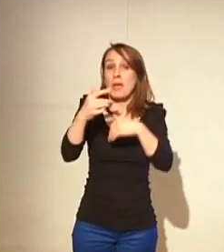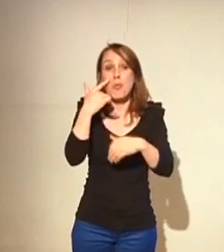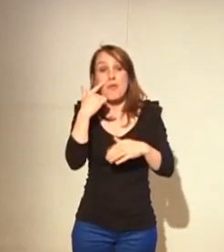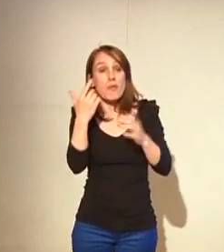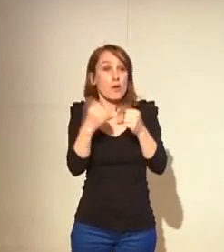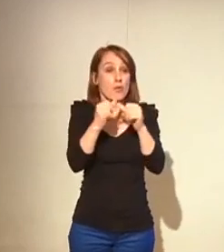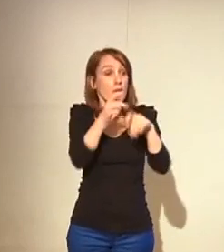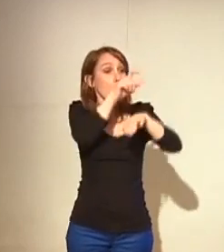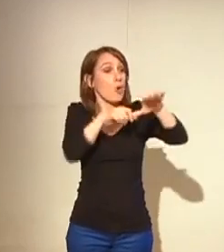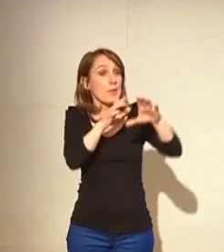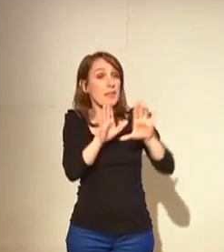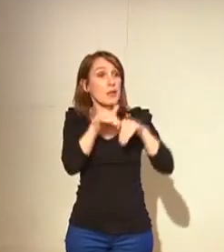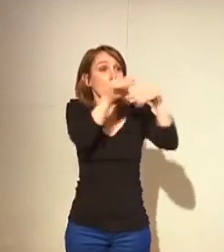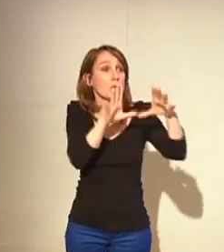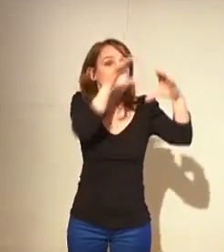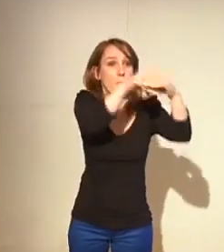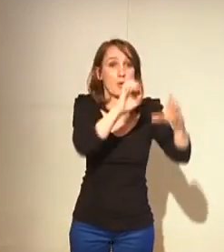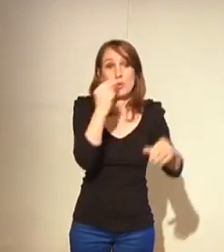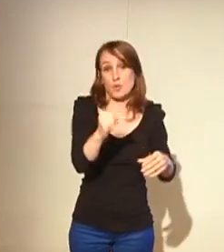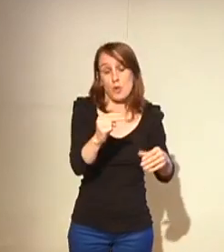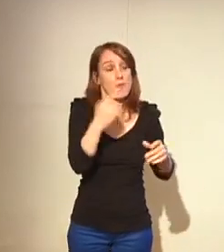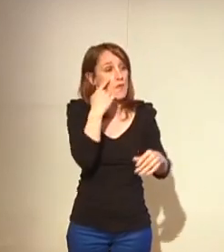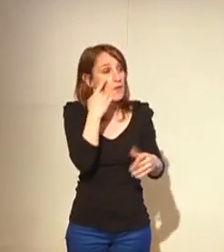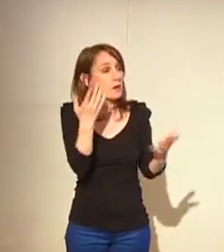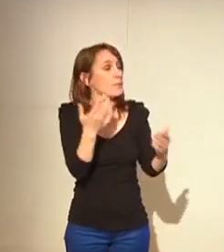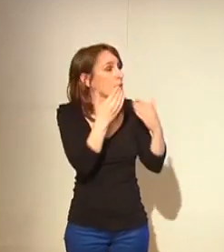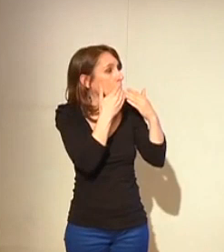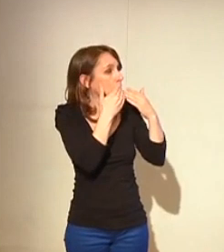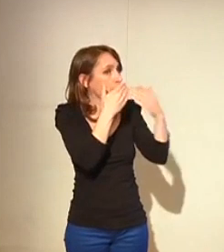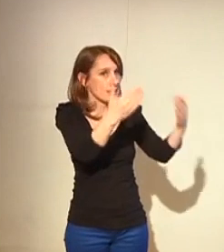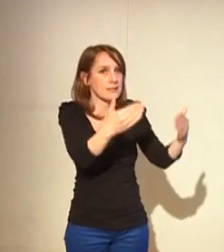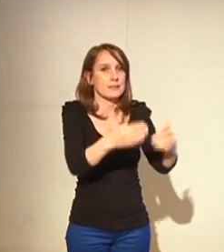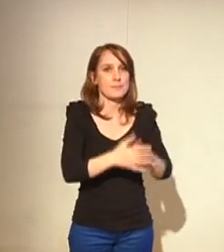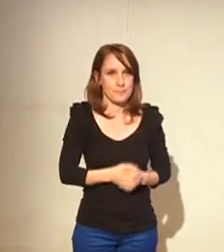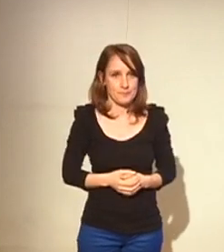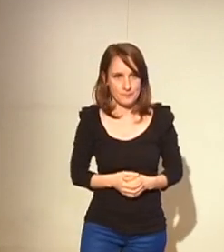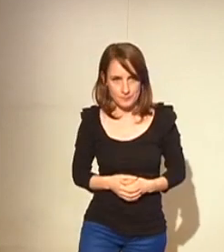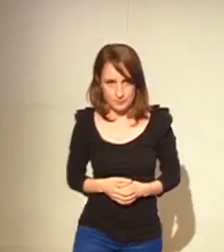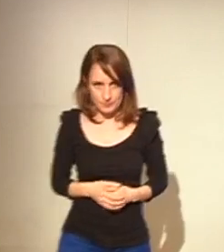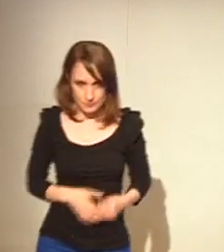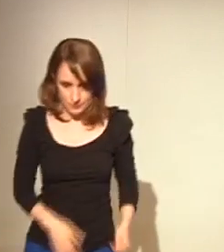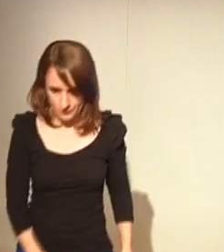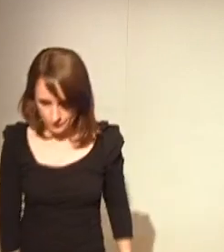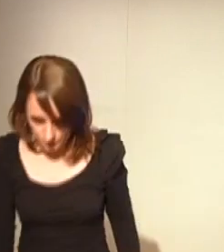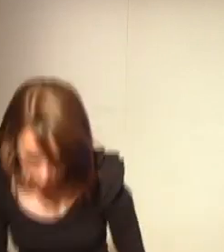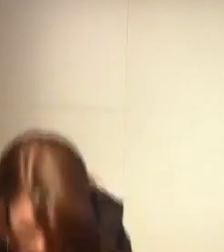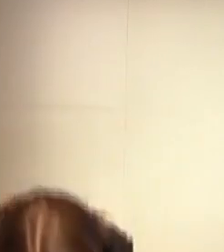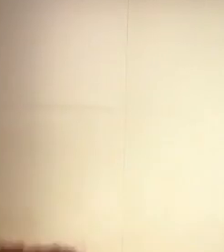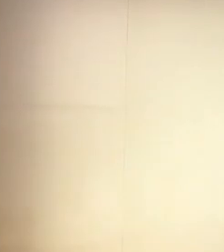dans ce comité merci ces actes de candidature très